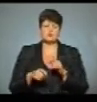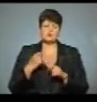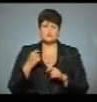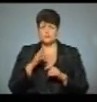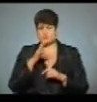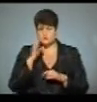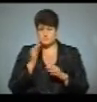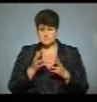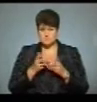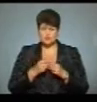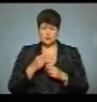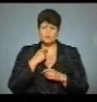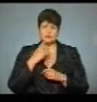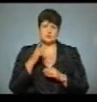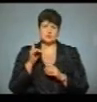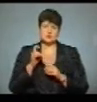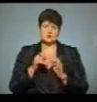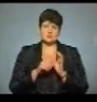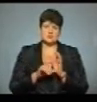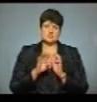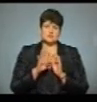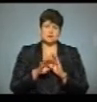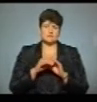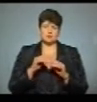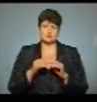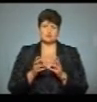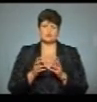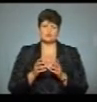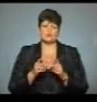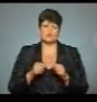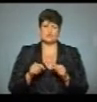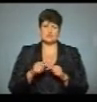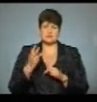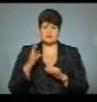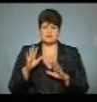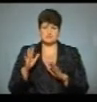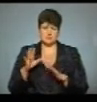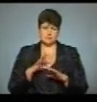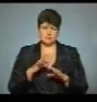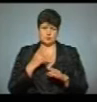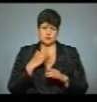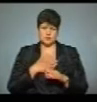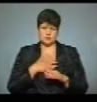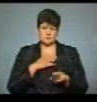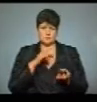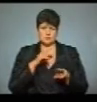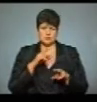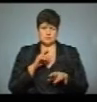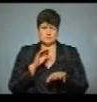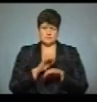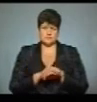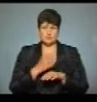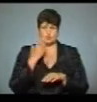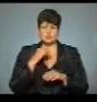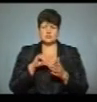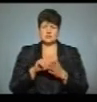ніч підрахунку голосів на 164-му виборчому окрузі. Три випадки було нашими спостерігачами конкретно зафіксовано, коли